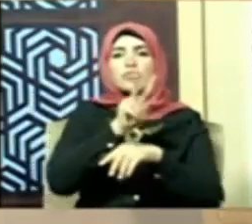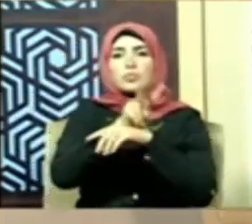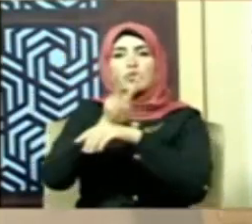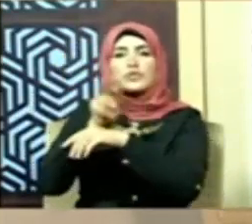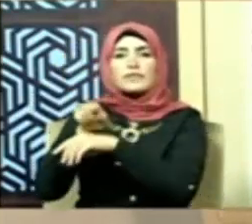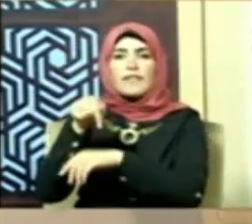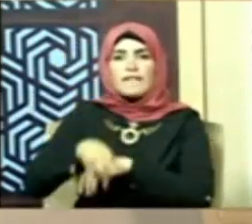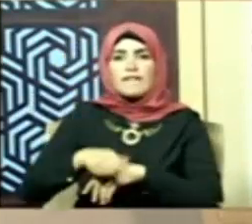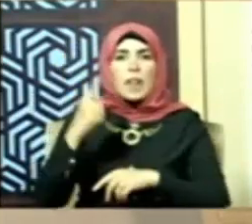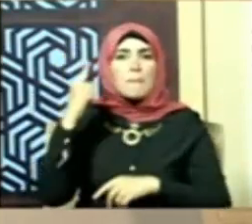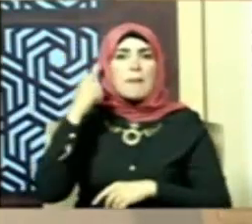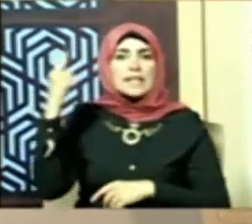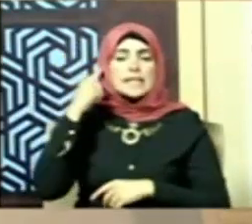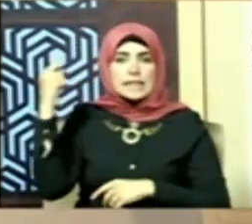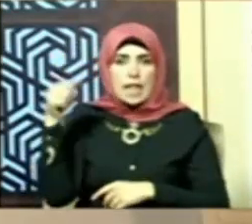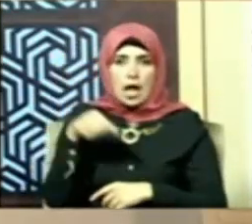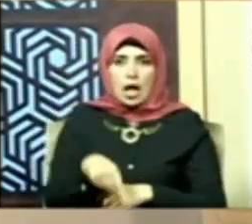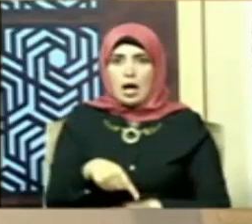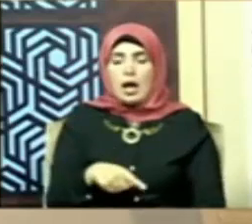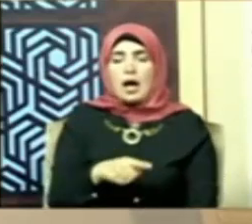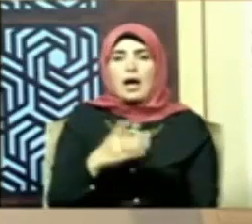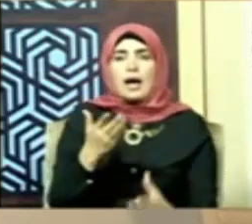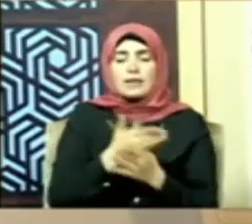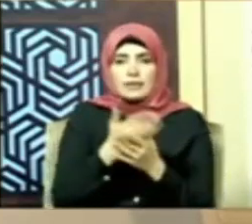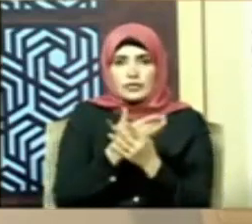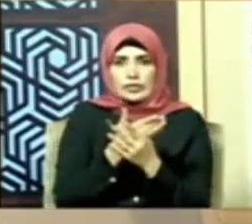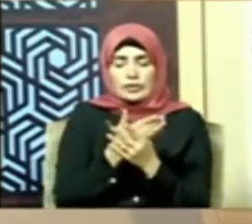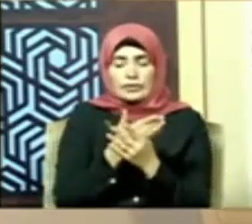المدينة لنغرينك بهم